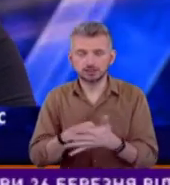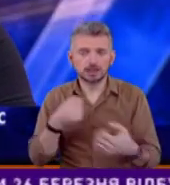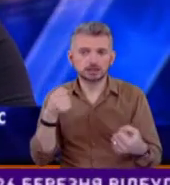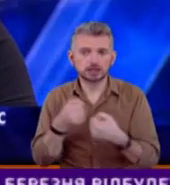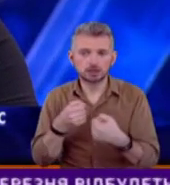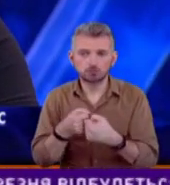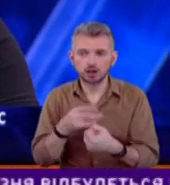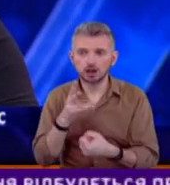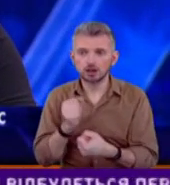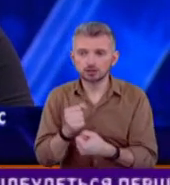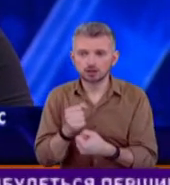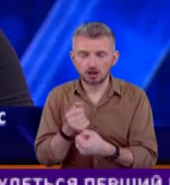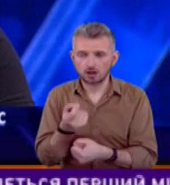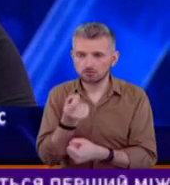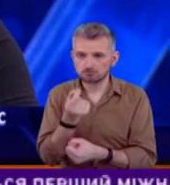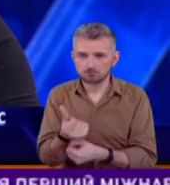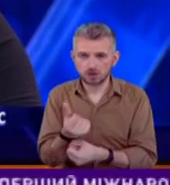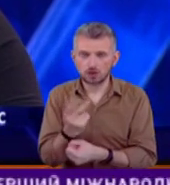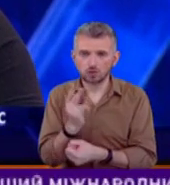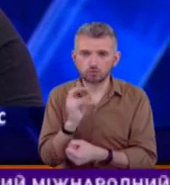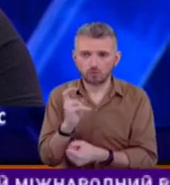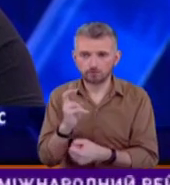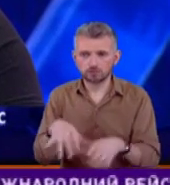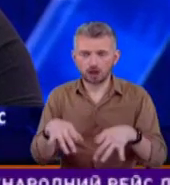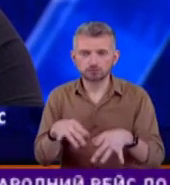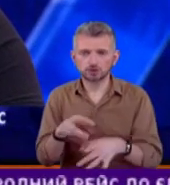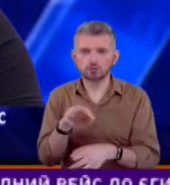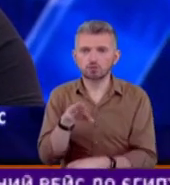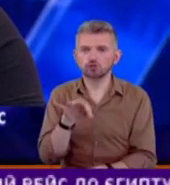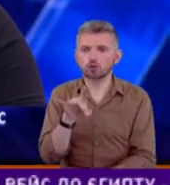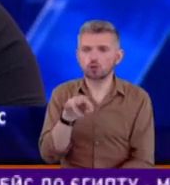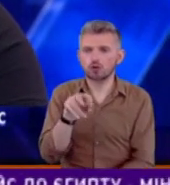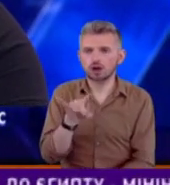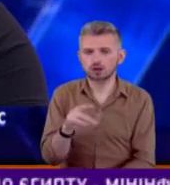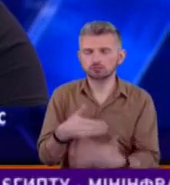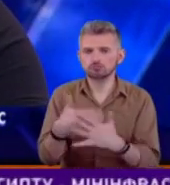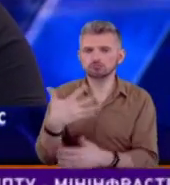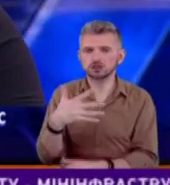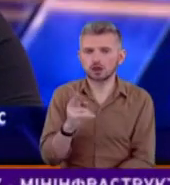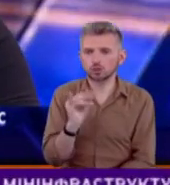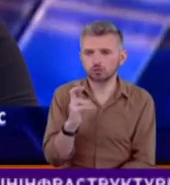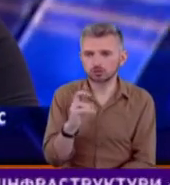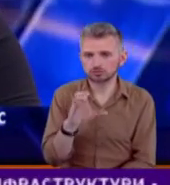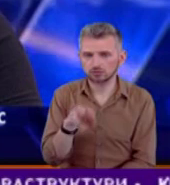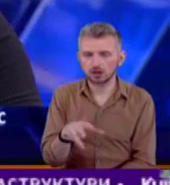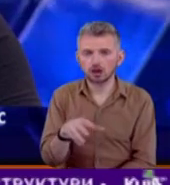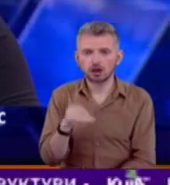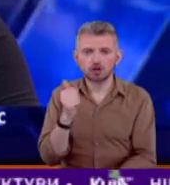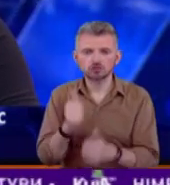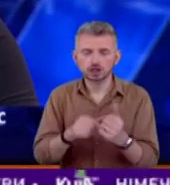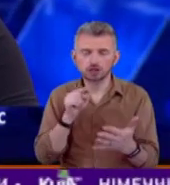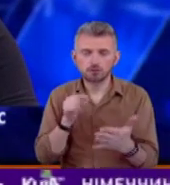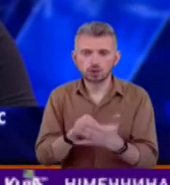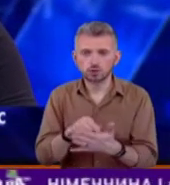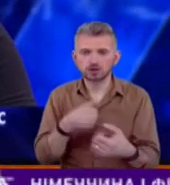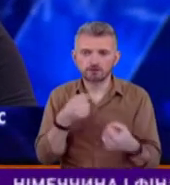на малокубовом транспорте, те же мотороллеры, у которых всего лишь там 50 кубиков, например, попадают в аварии часто подростки,